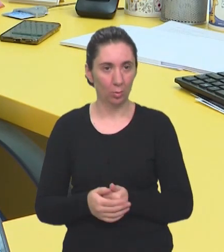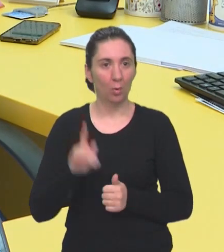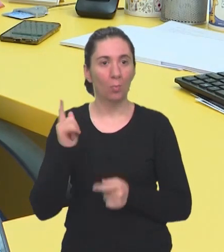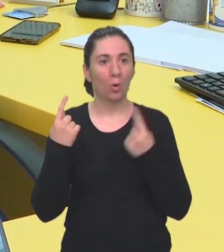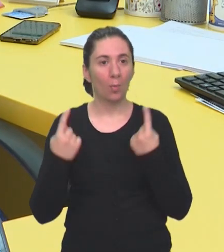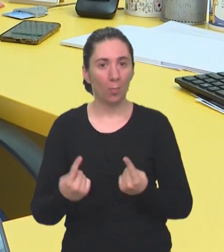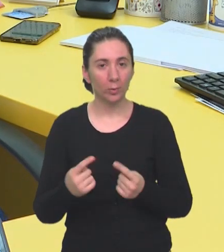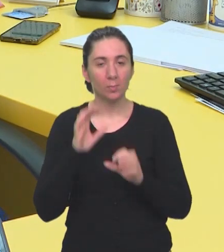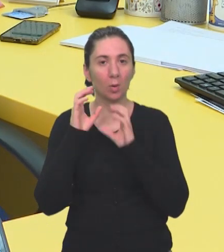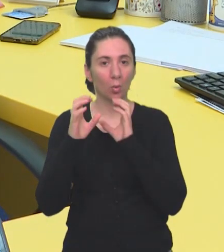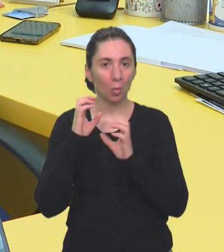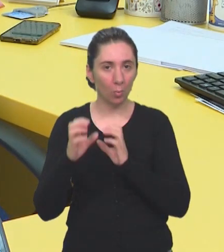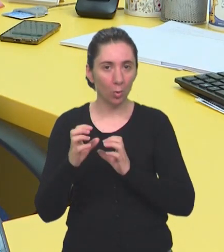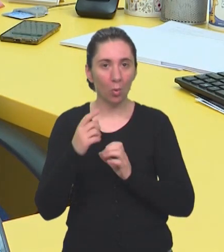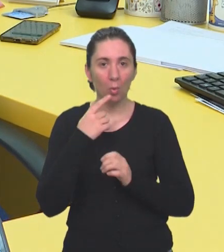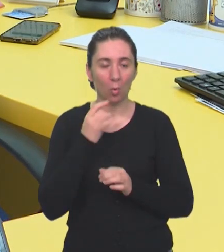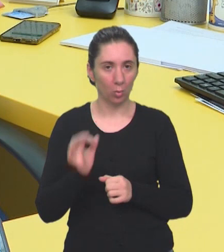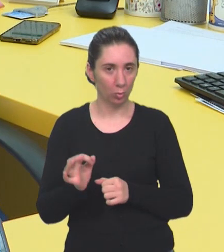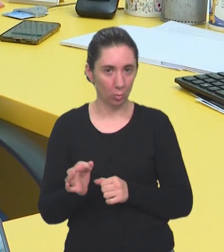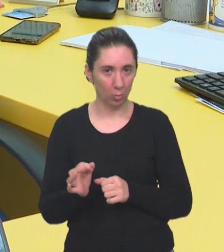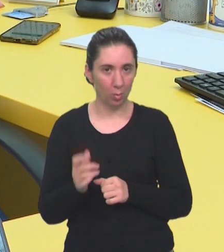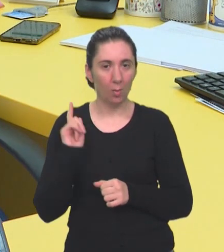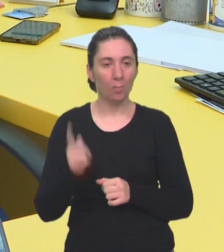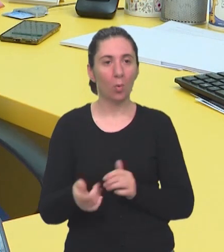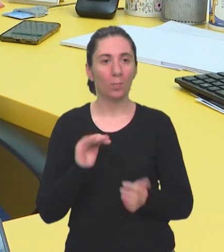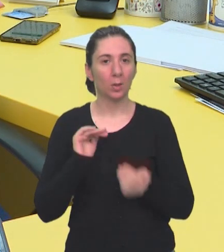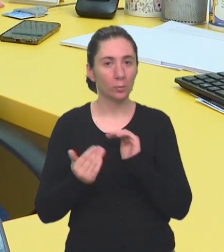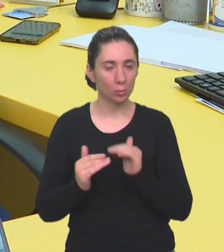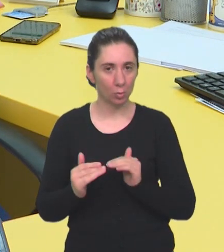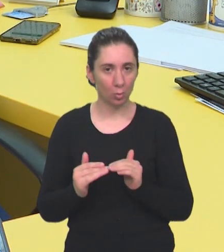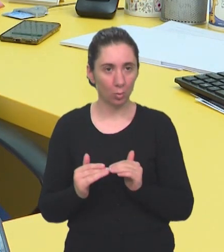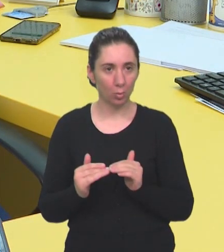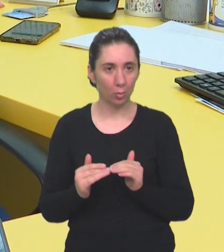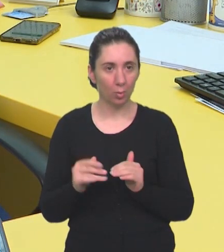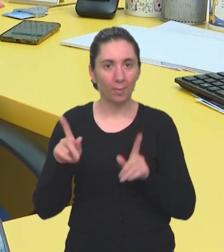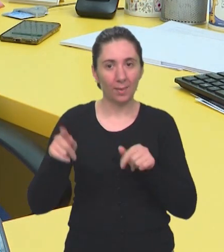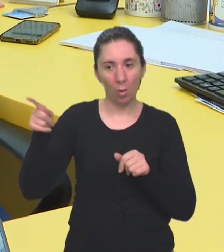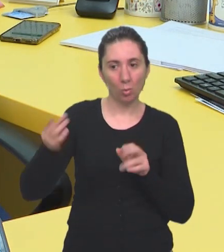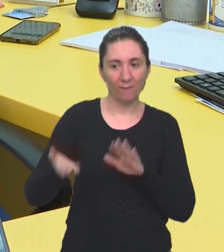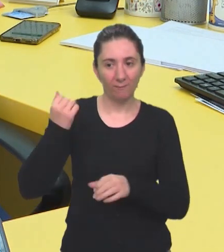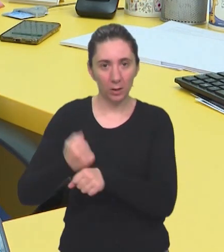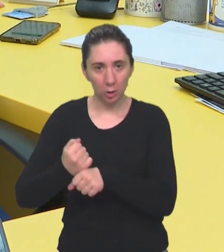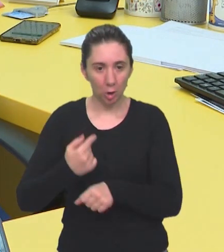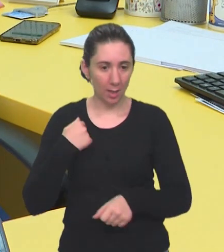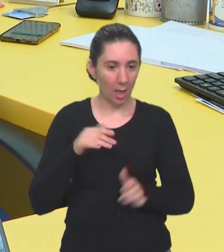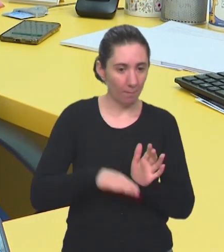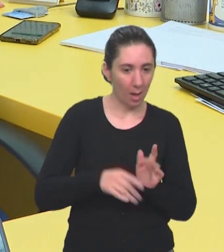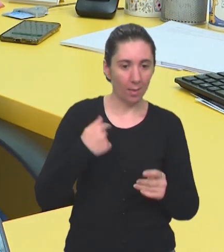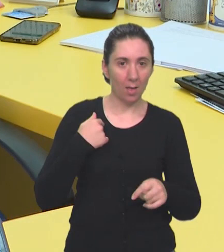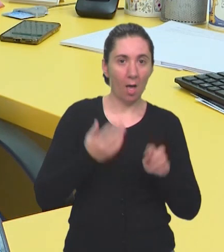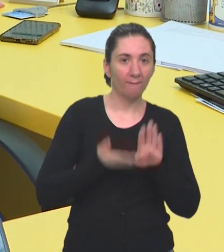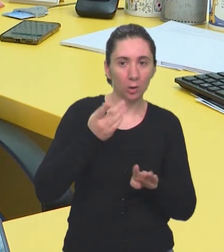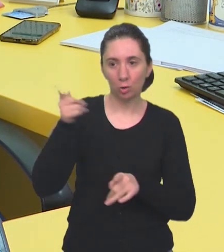Mora postojati, znači, komunikacija koja je adekvatna, mora postojati suradnja. Nekad on više povuče, nekad ja više